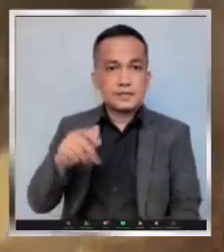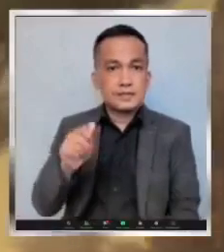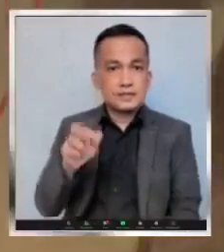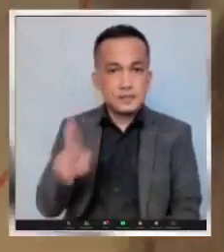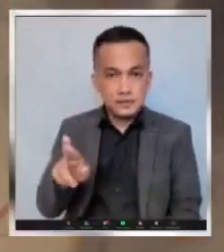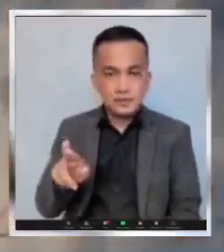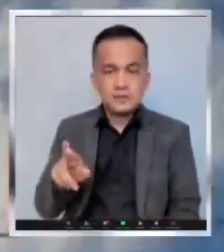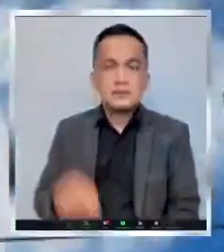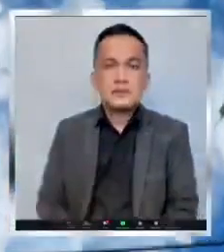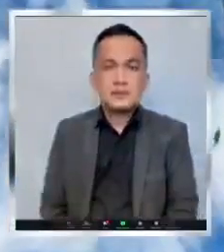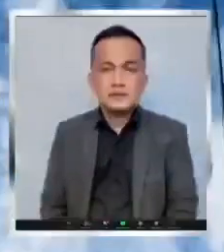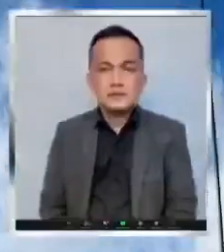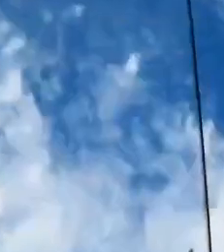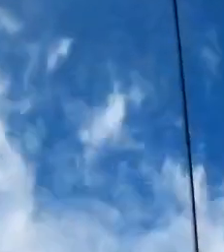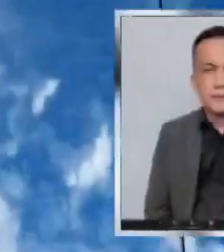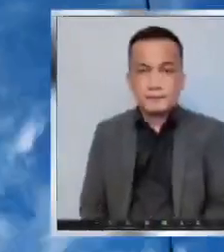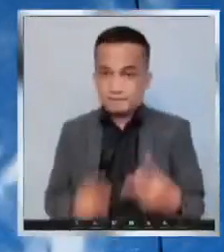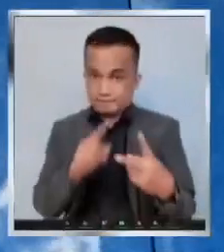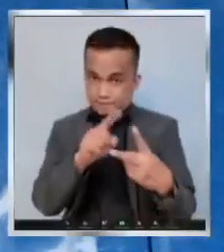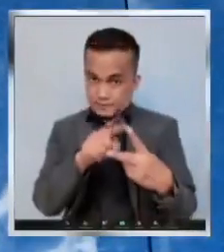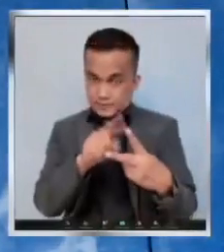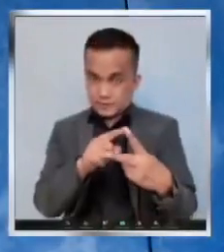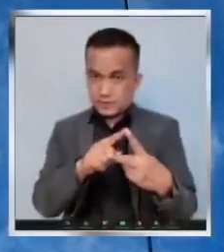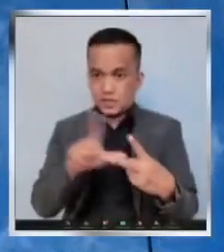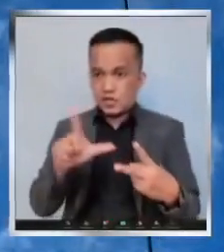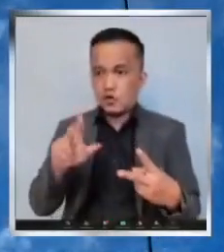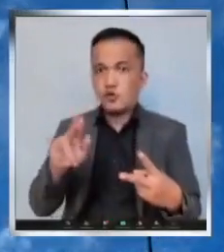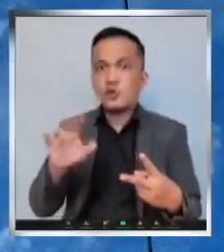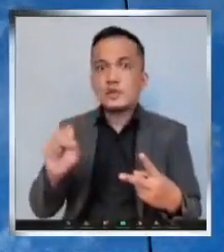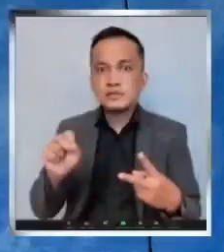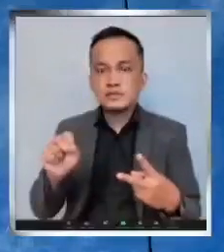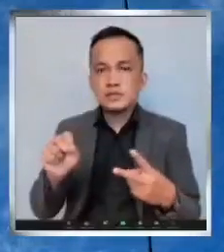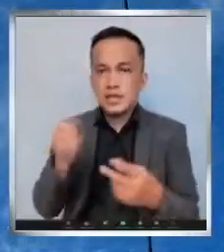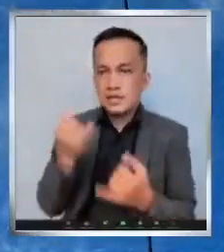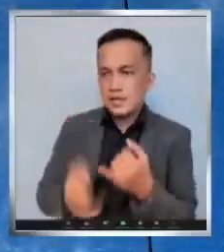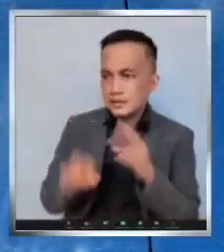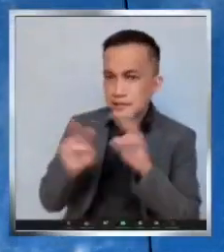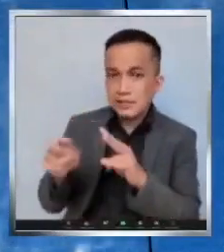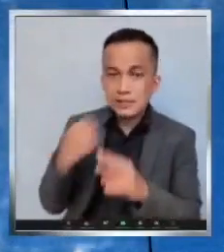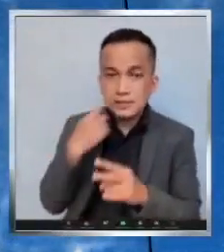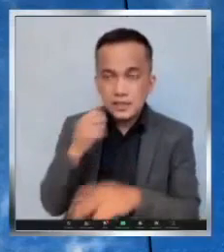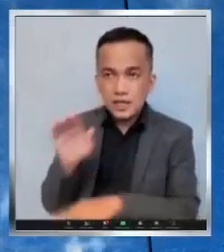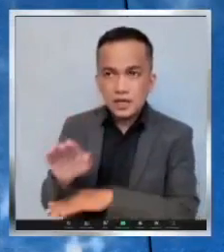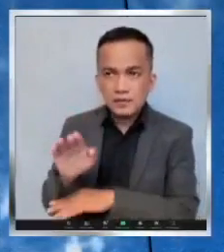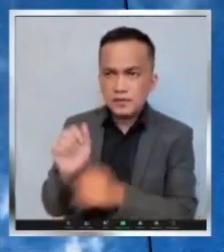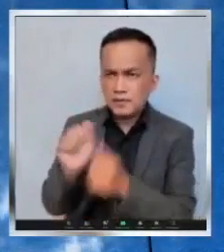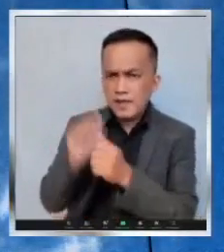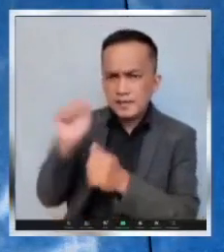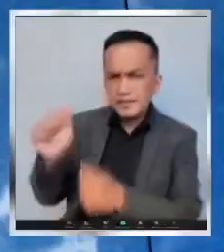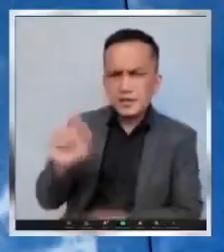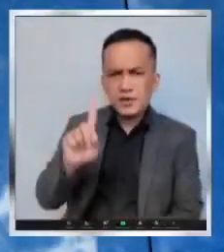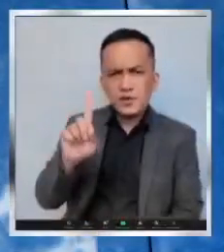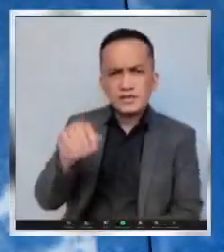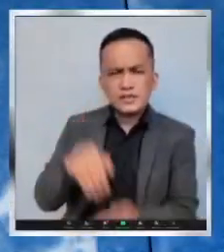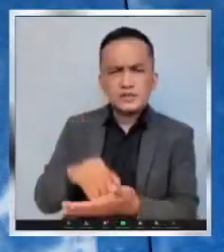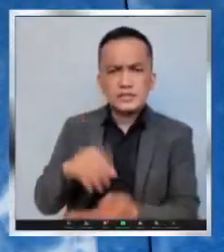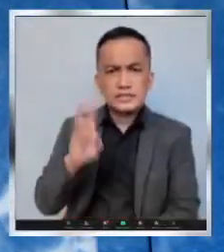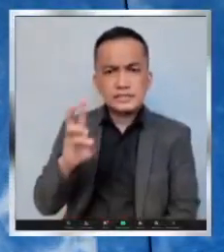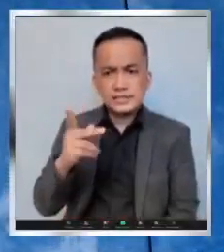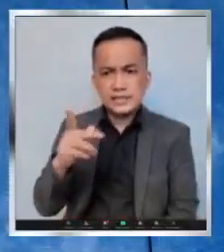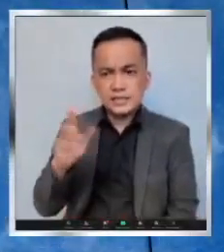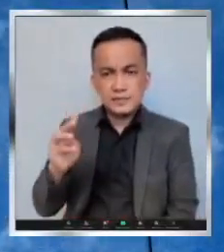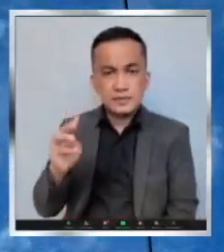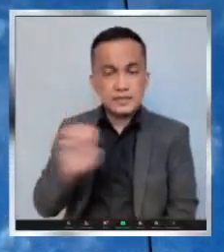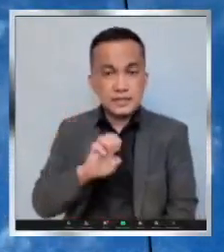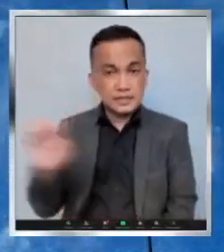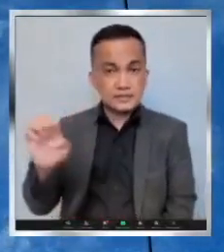PAR. Una, ang Bagyong Luis na huling nakita kaninang hapon sa layong 1,060 kilometers east of extreme